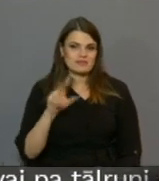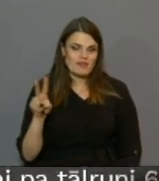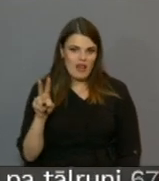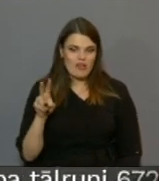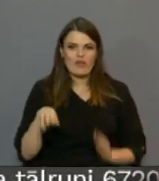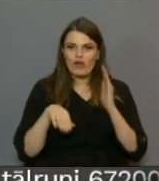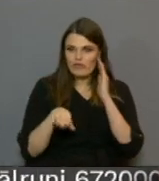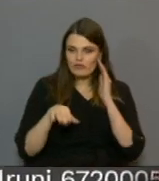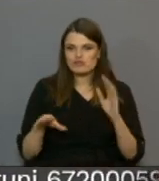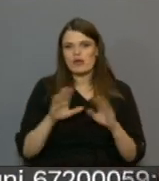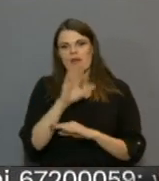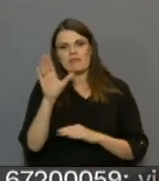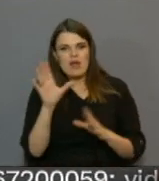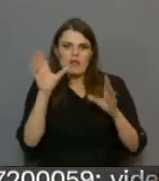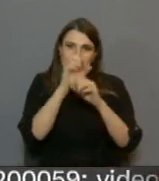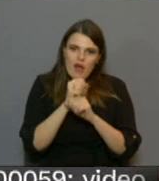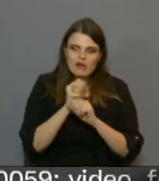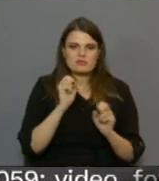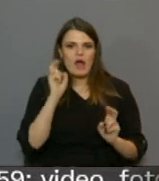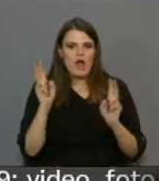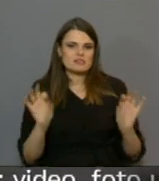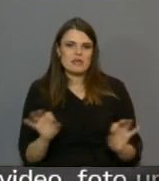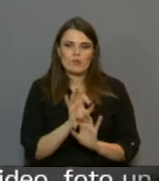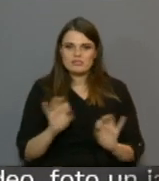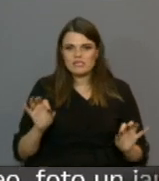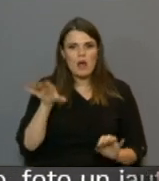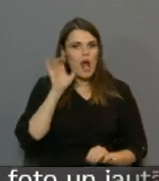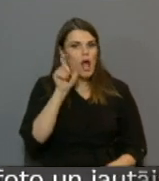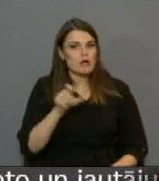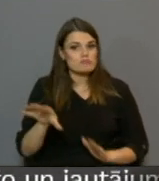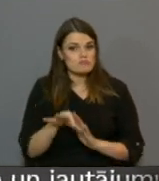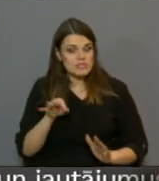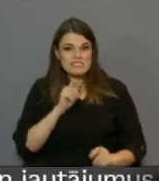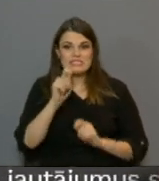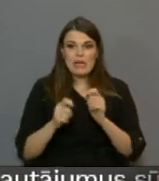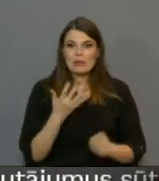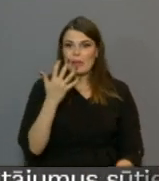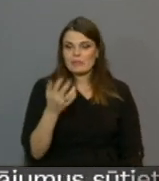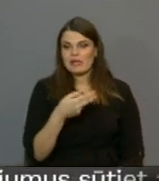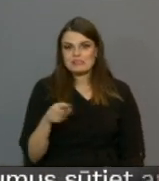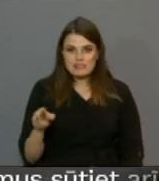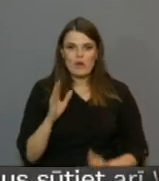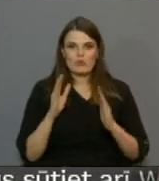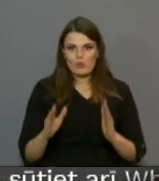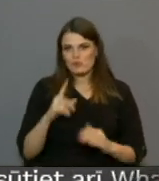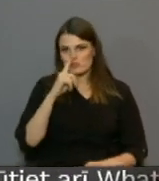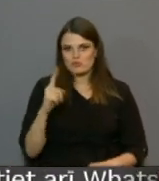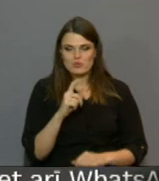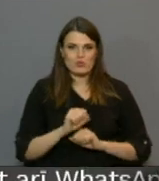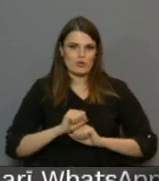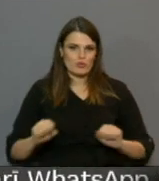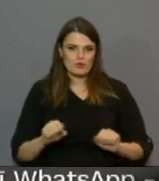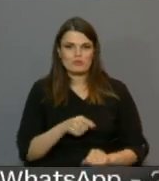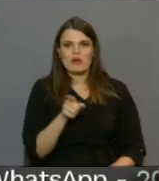nakti atskaņos tikai klausītā izvēlētas dziesmas. Katra ziedotie 5 eiro garantēs stundu drošībā tām ģimenēm, kuras bēg